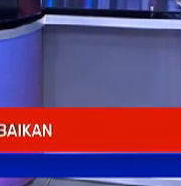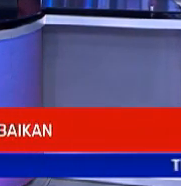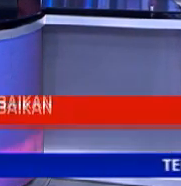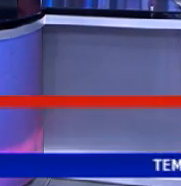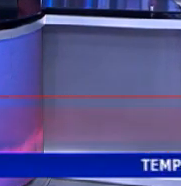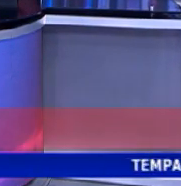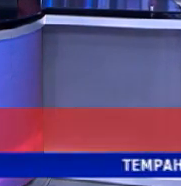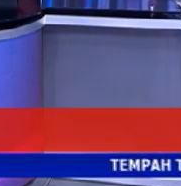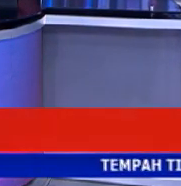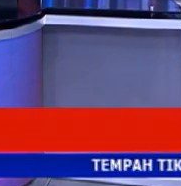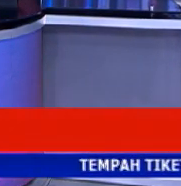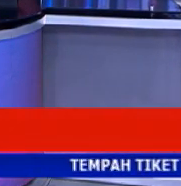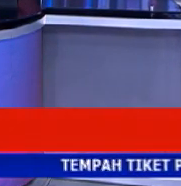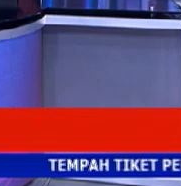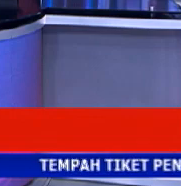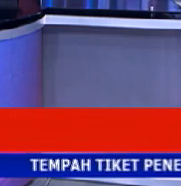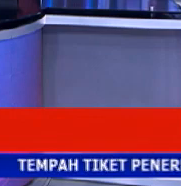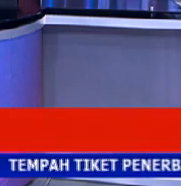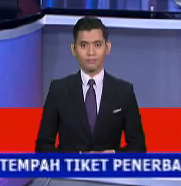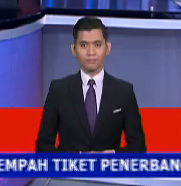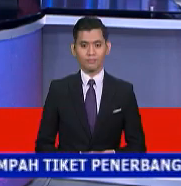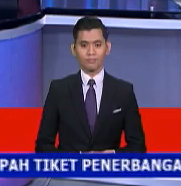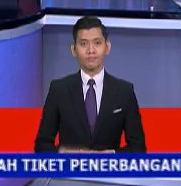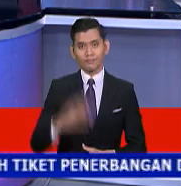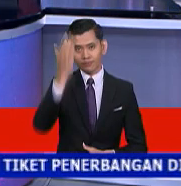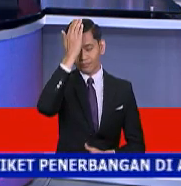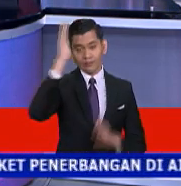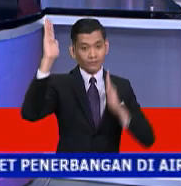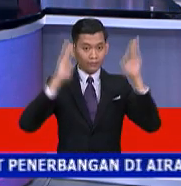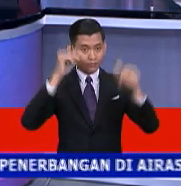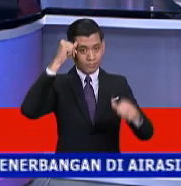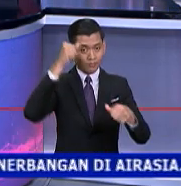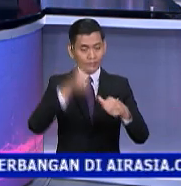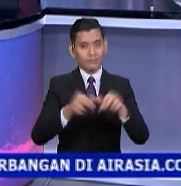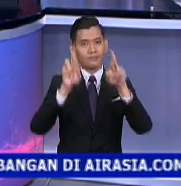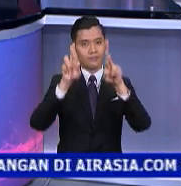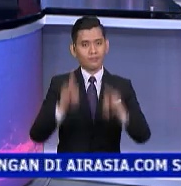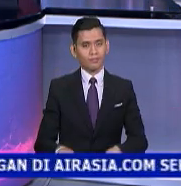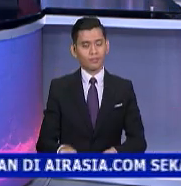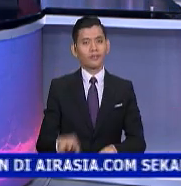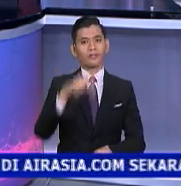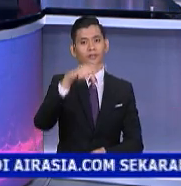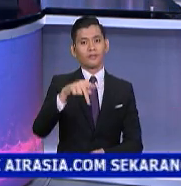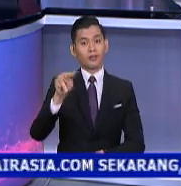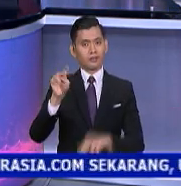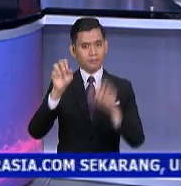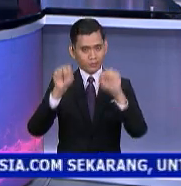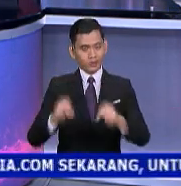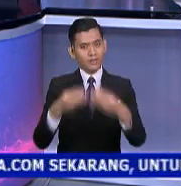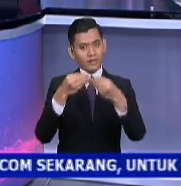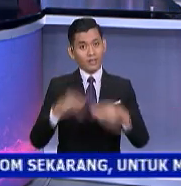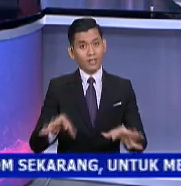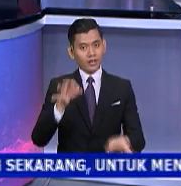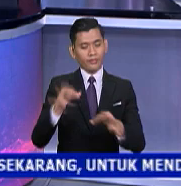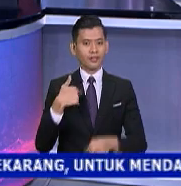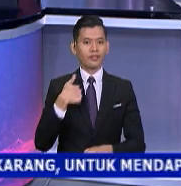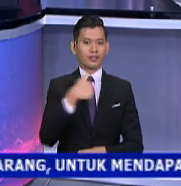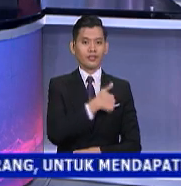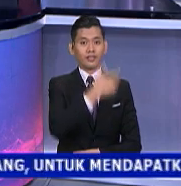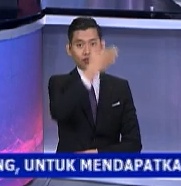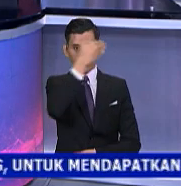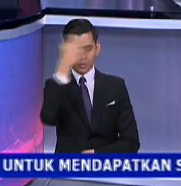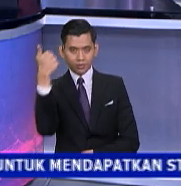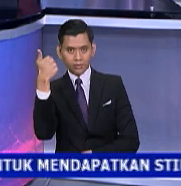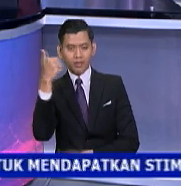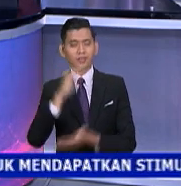bahawa kelonggaran pelan pemulihan negara PPN boleh hilang sekali lagi jika kita semua lalai. Justru semua pihak